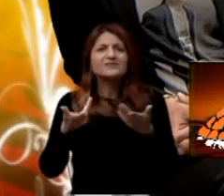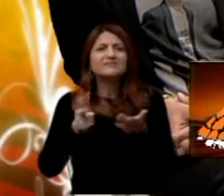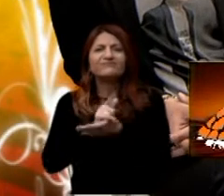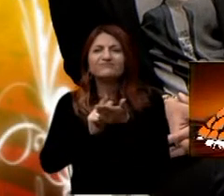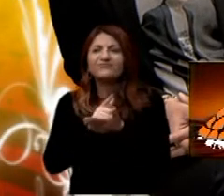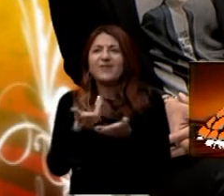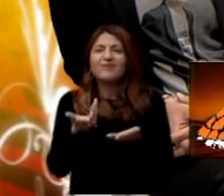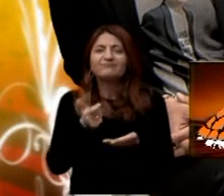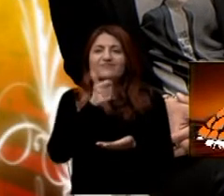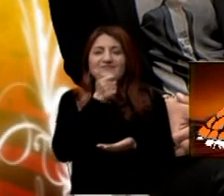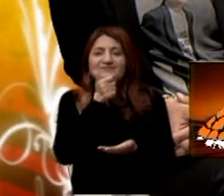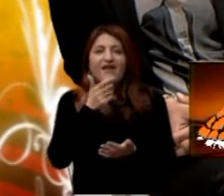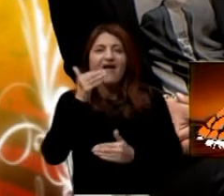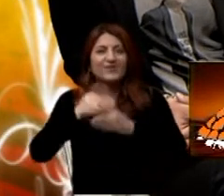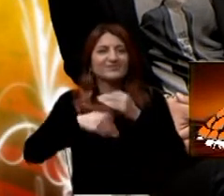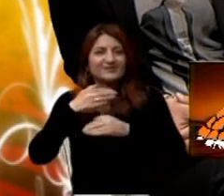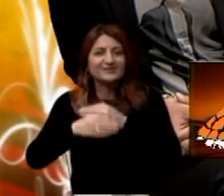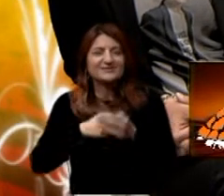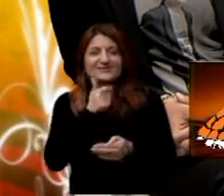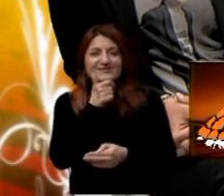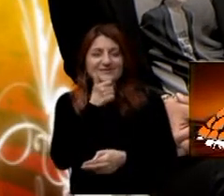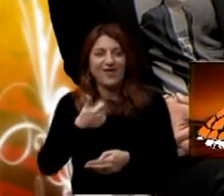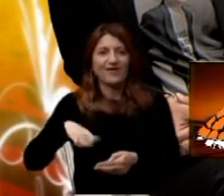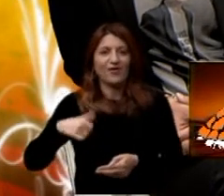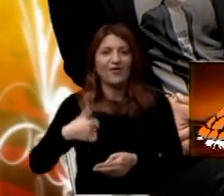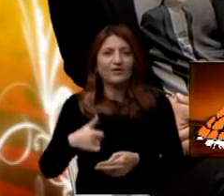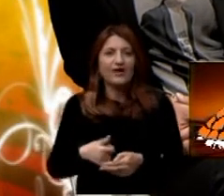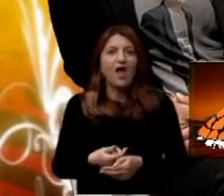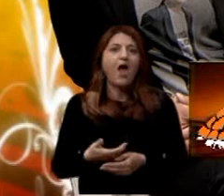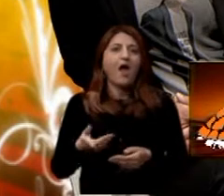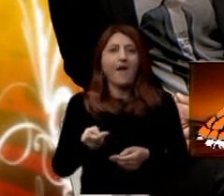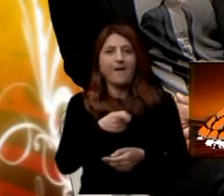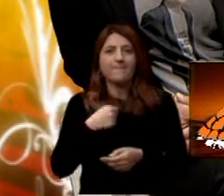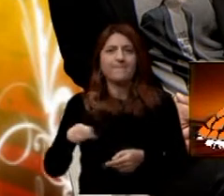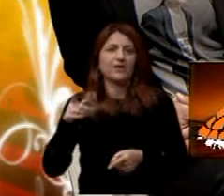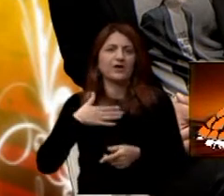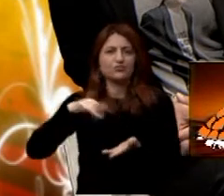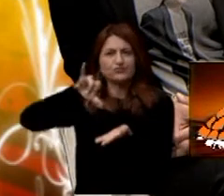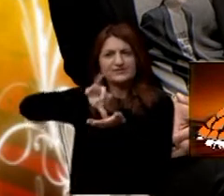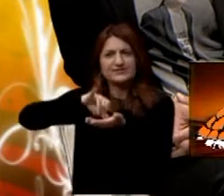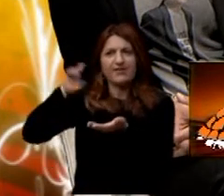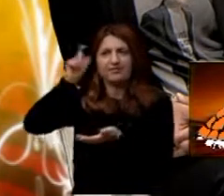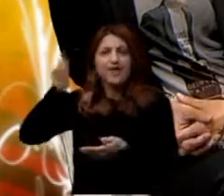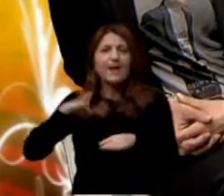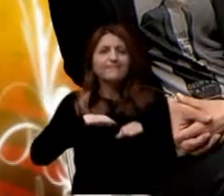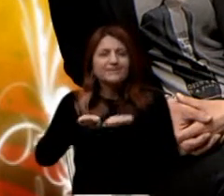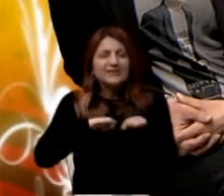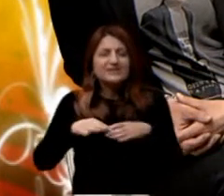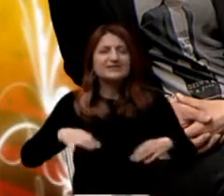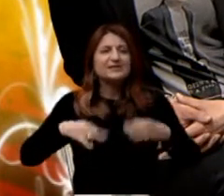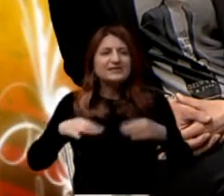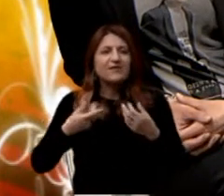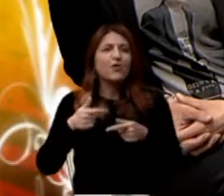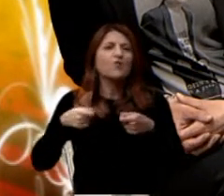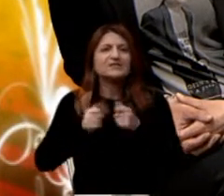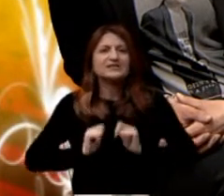i starosti. A ono što je najvažnije gdje mi u referentnom centru Ministarstva zdravlja za